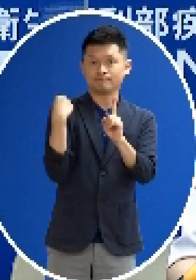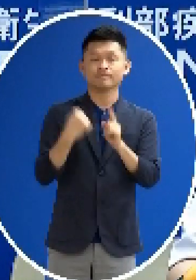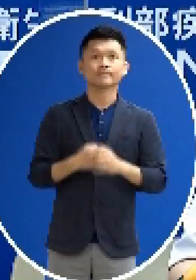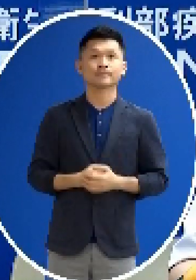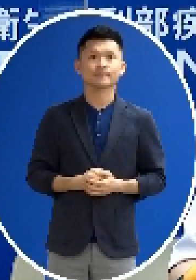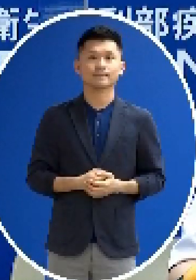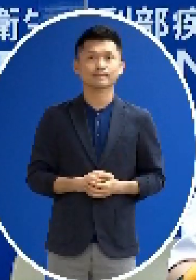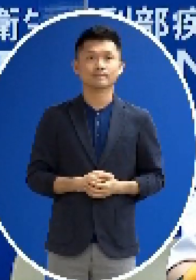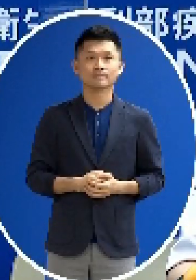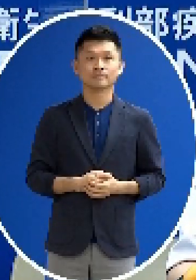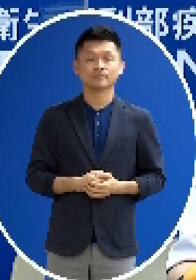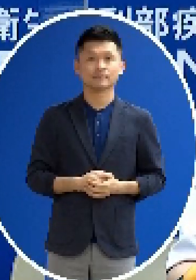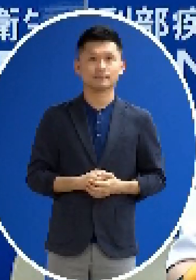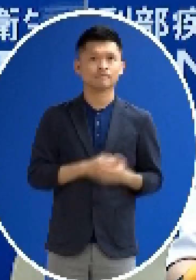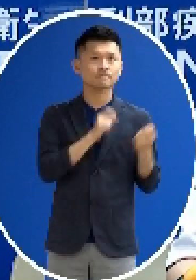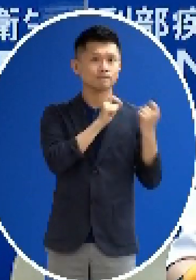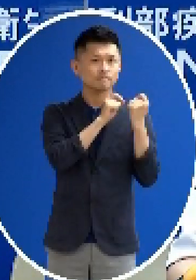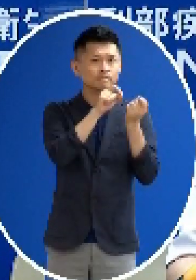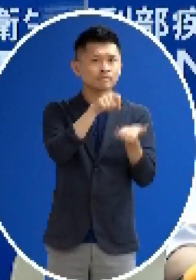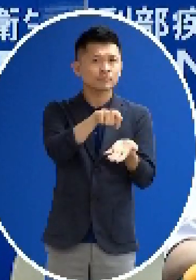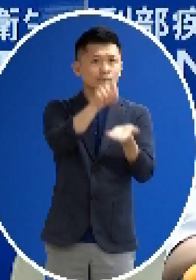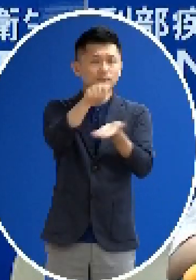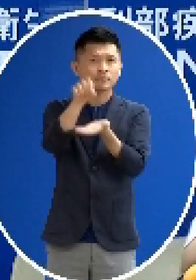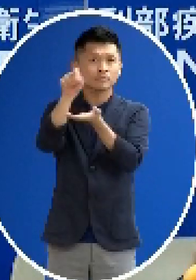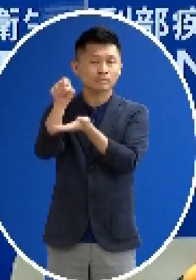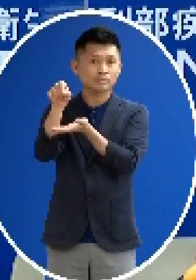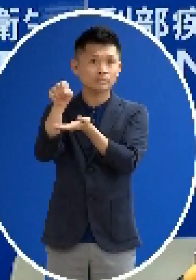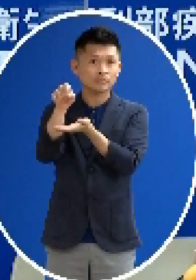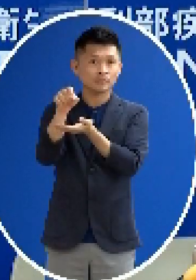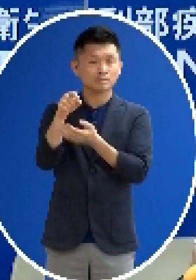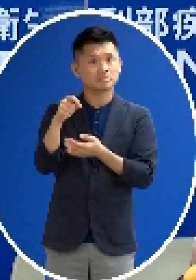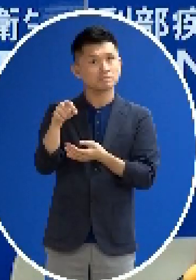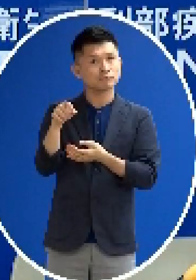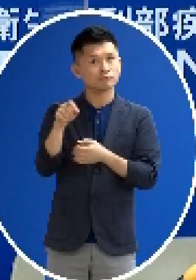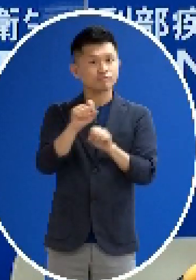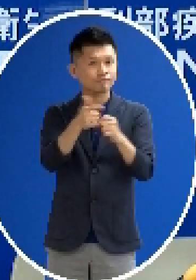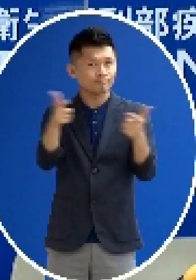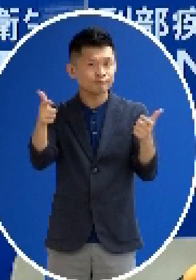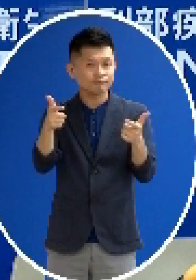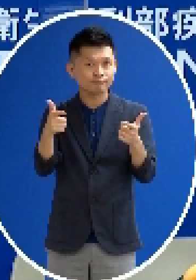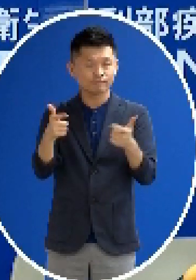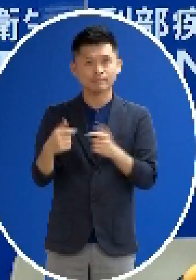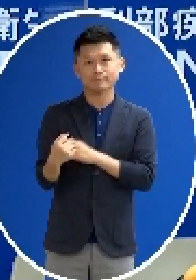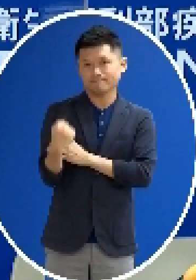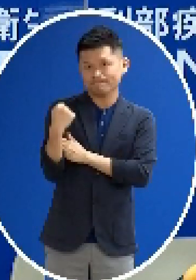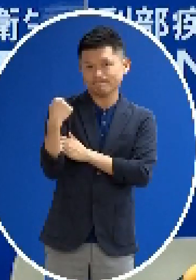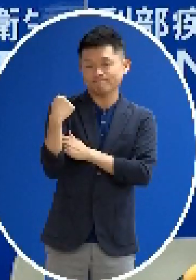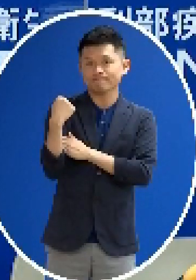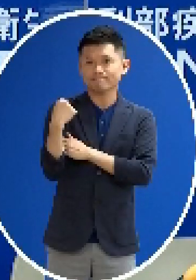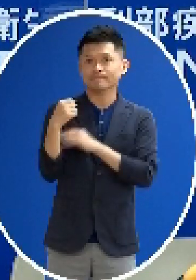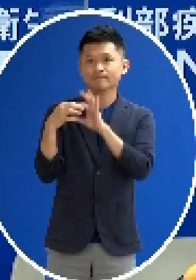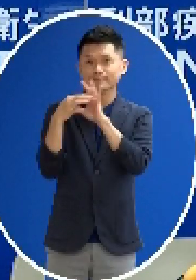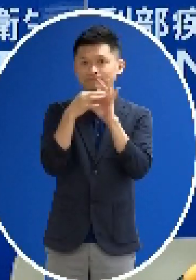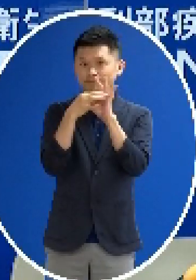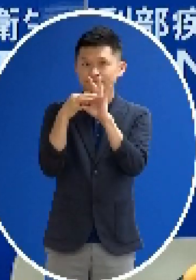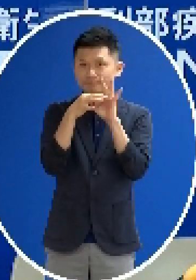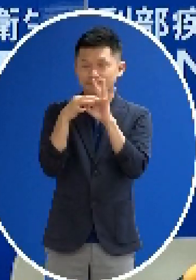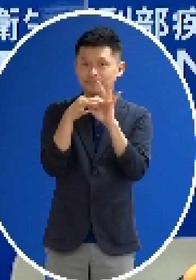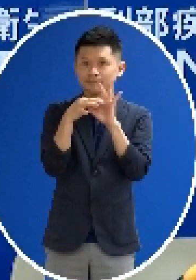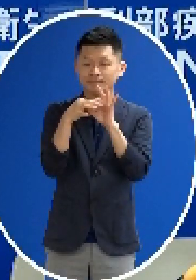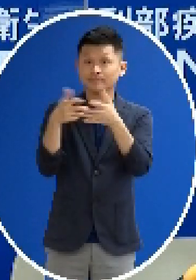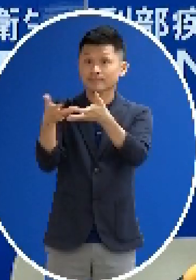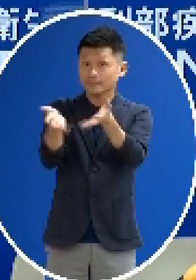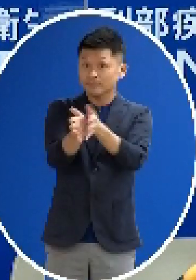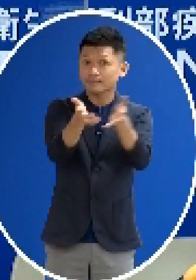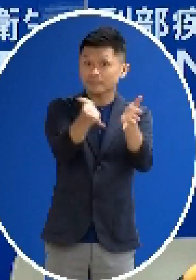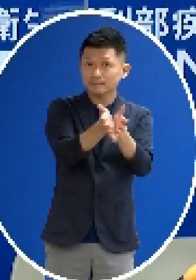哈相关哈既然有提出来的哈相关的一些意见哈，我们也会积极的来跟相关的啊团